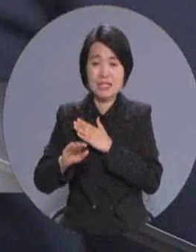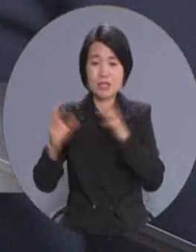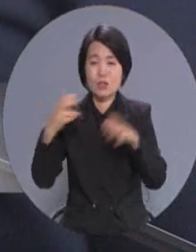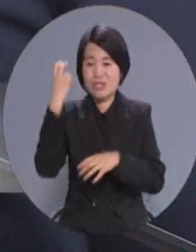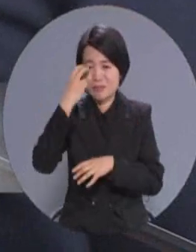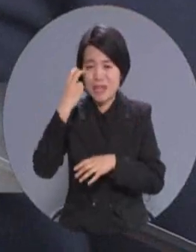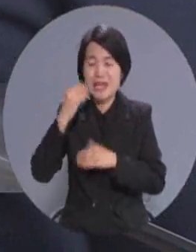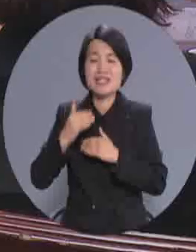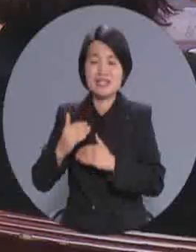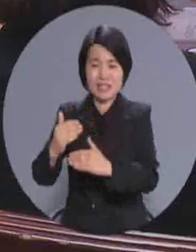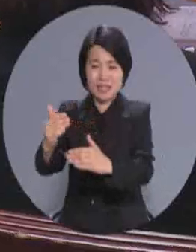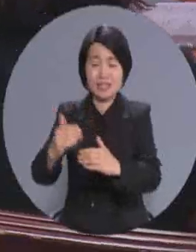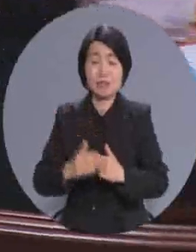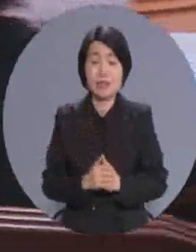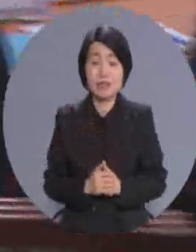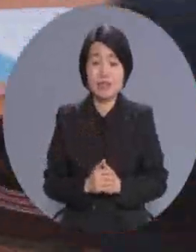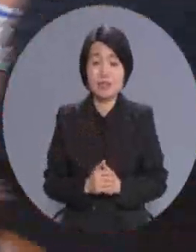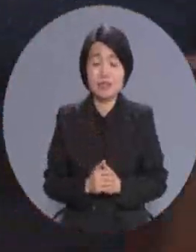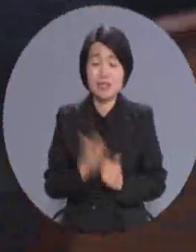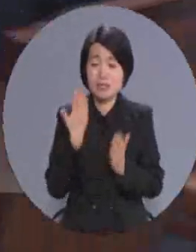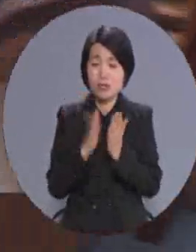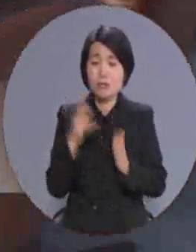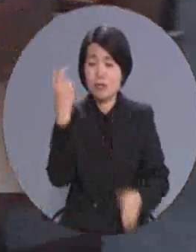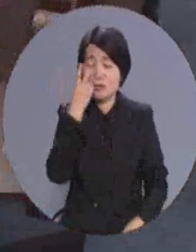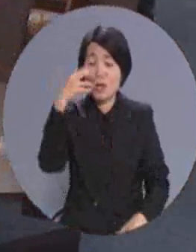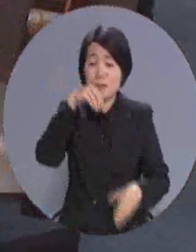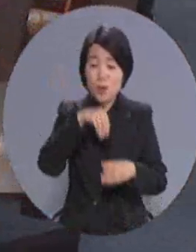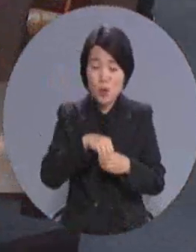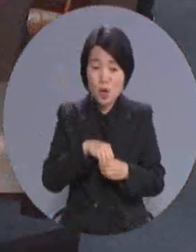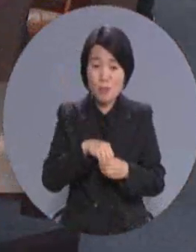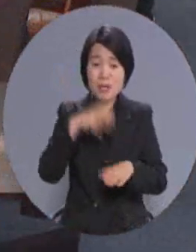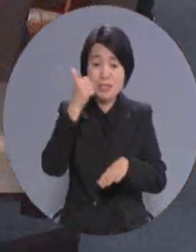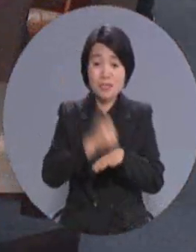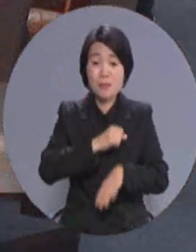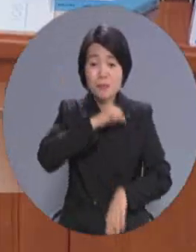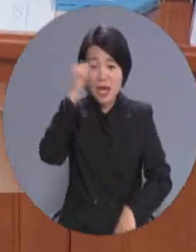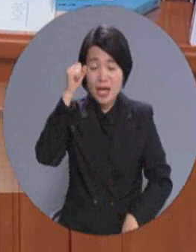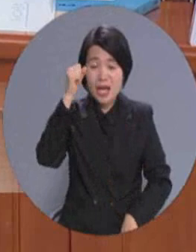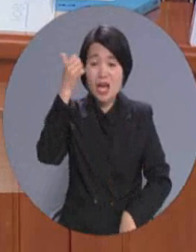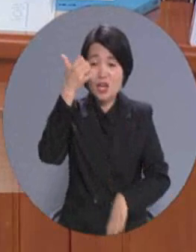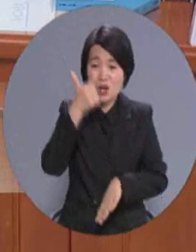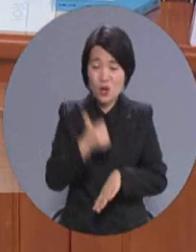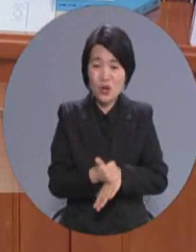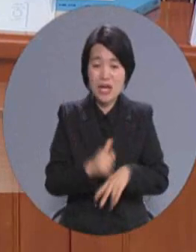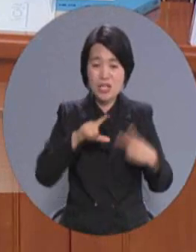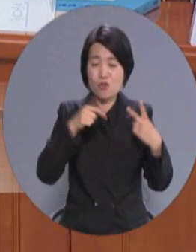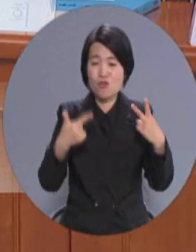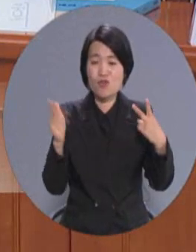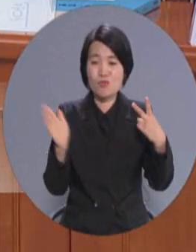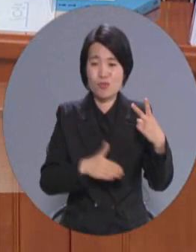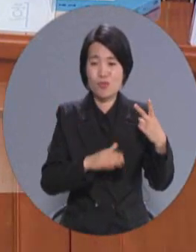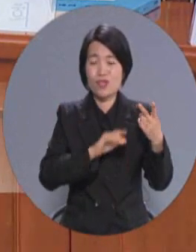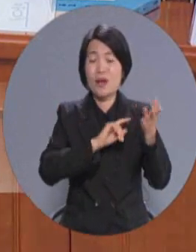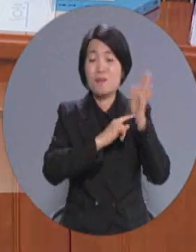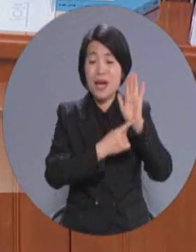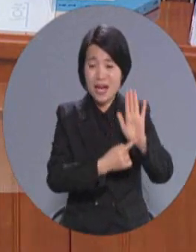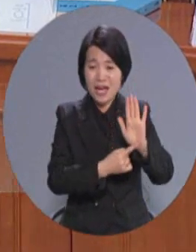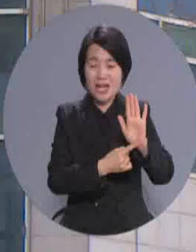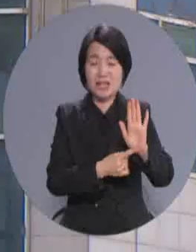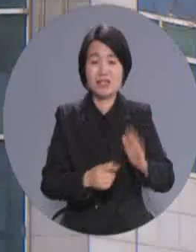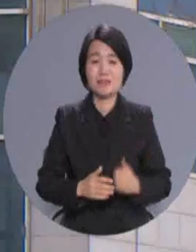심사에 들어갑니다 적합도 조사등을 반영한 최종 평가 결과는 6일부터 순차적으로 발표될